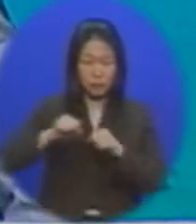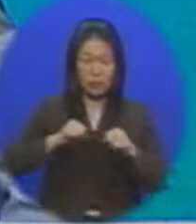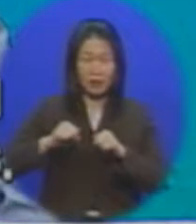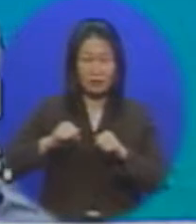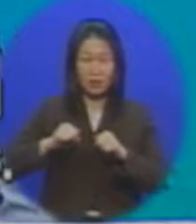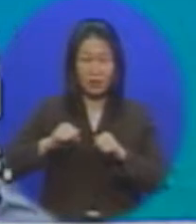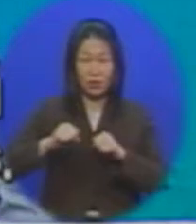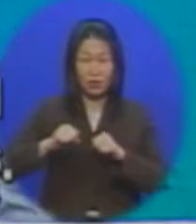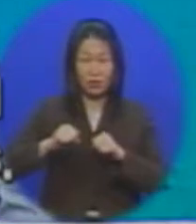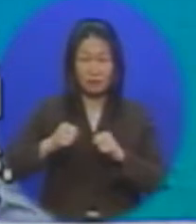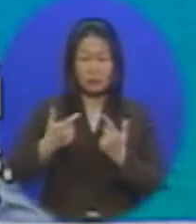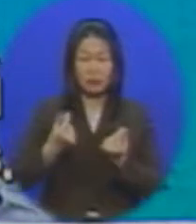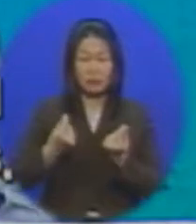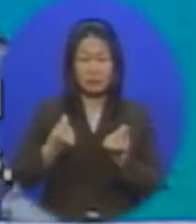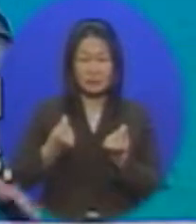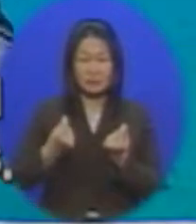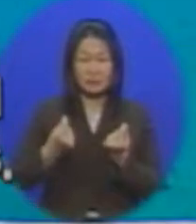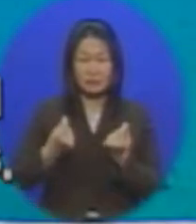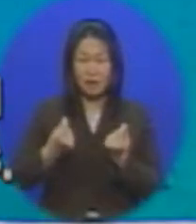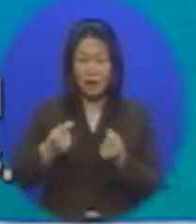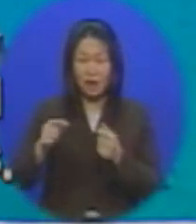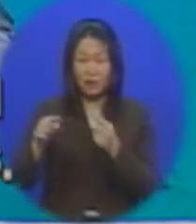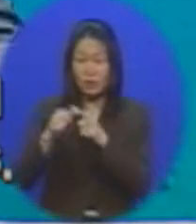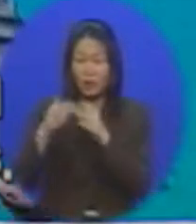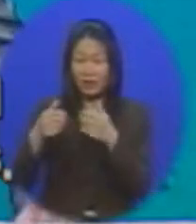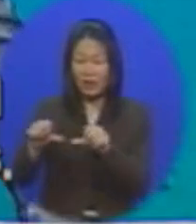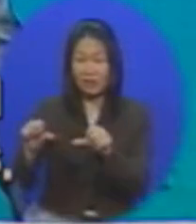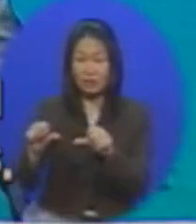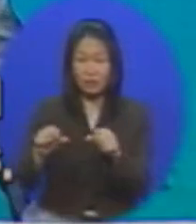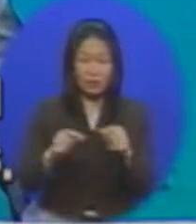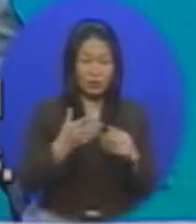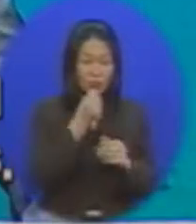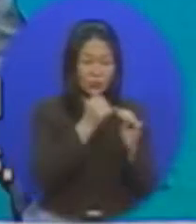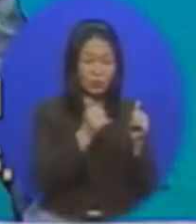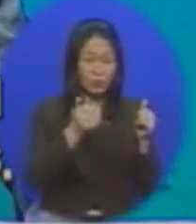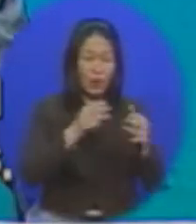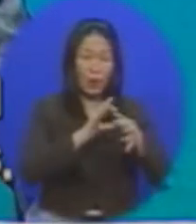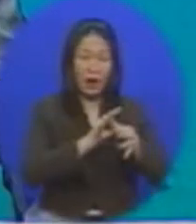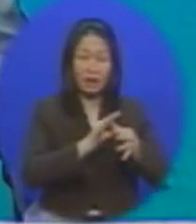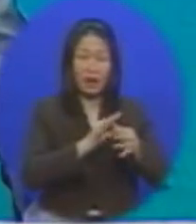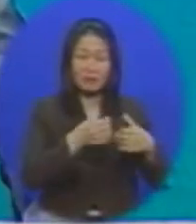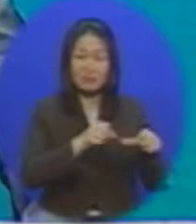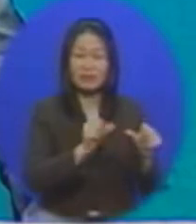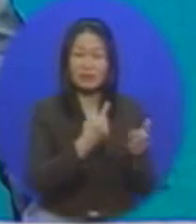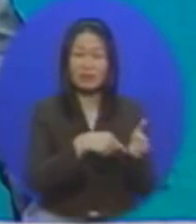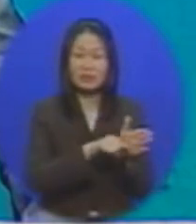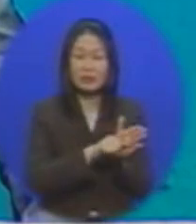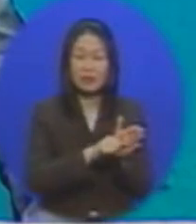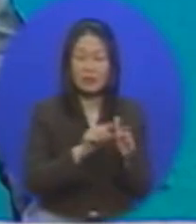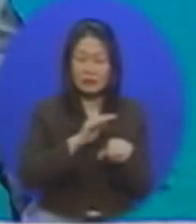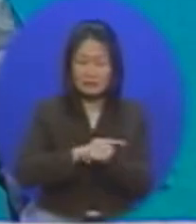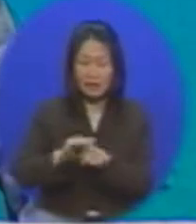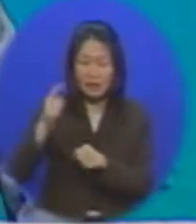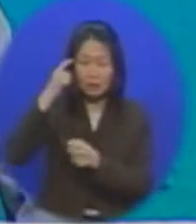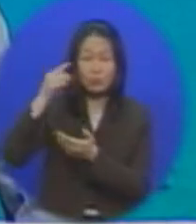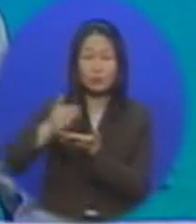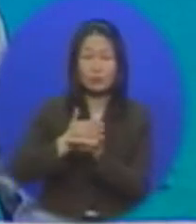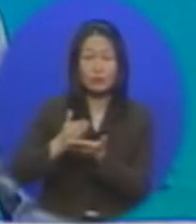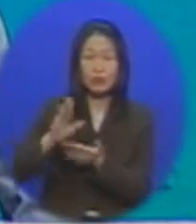거예요 교회를 깨뜨려 고 성도들의 관계를 깨뜨려 고 잘 분별 하셔야 됩니다